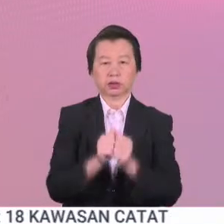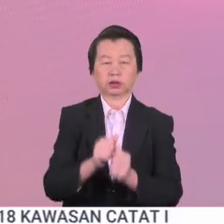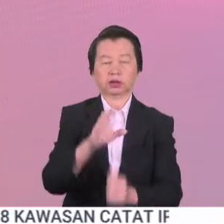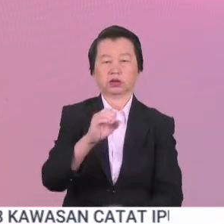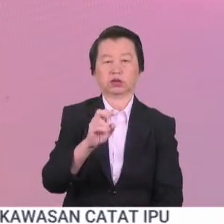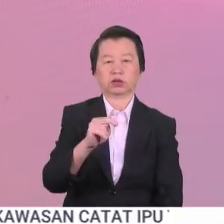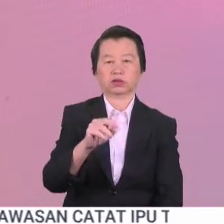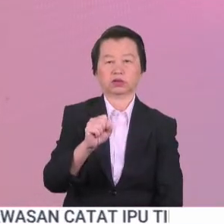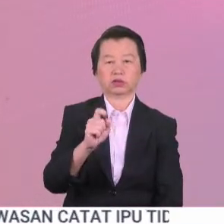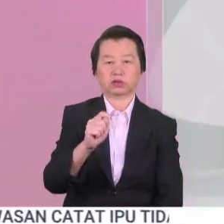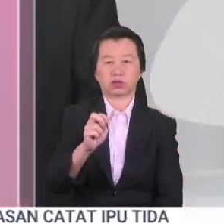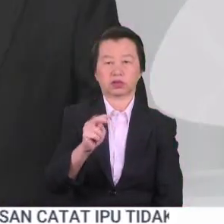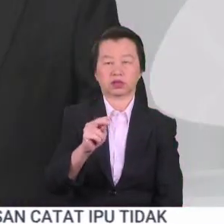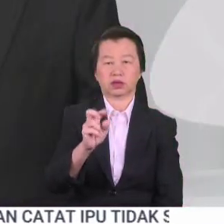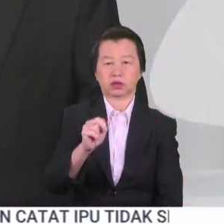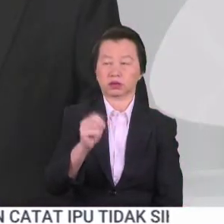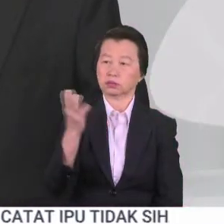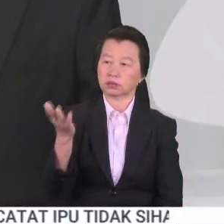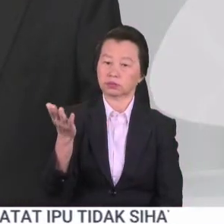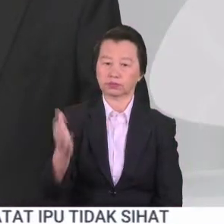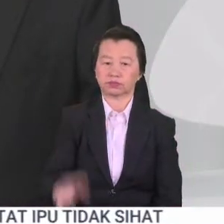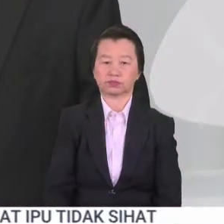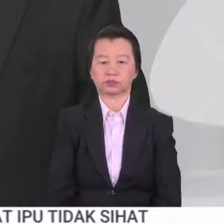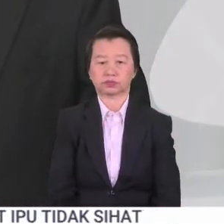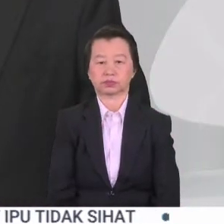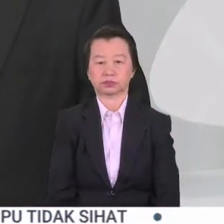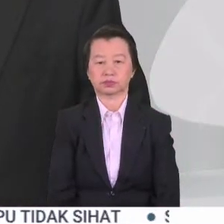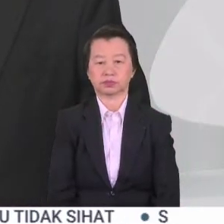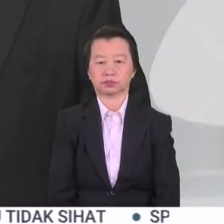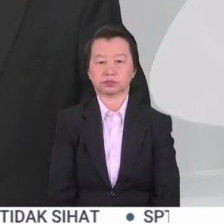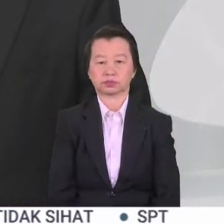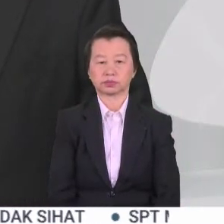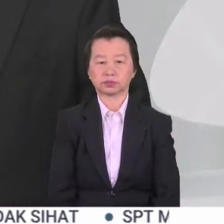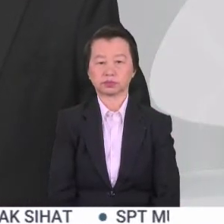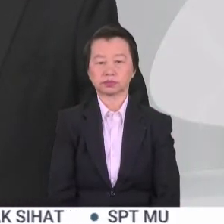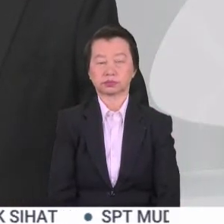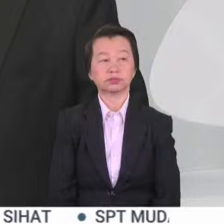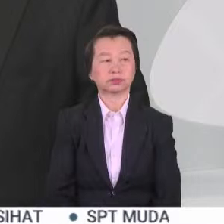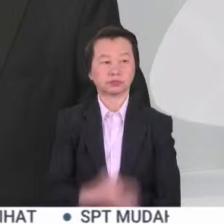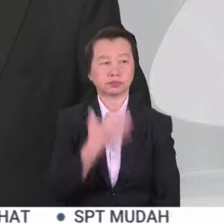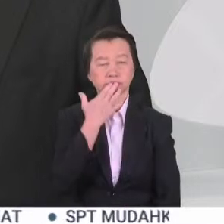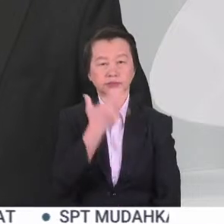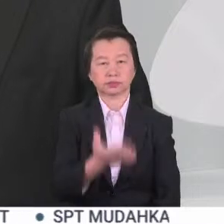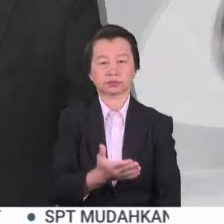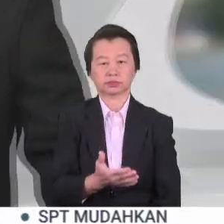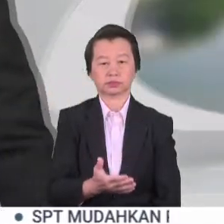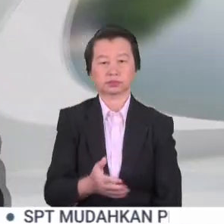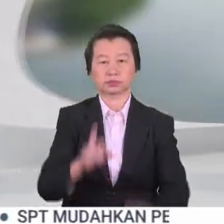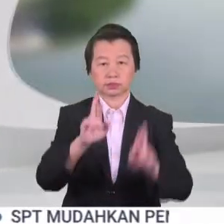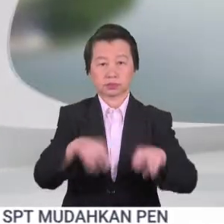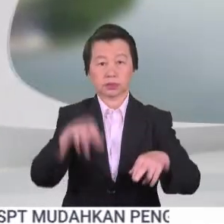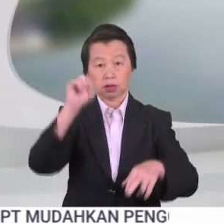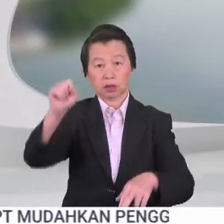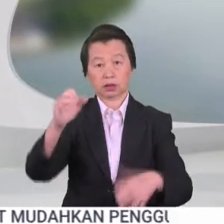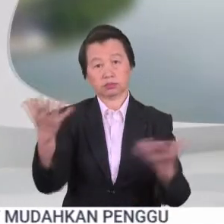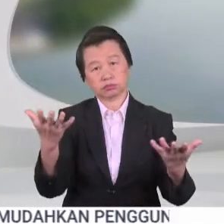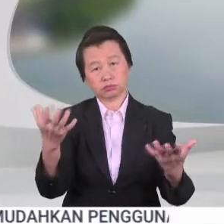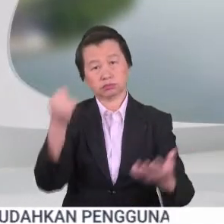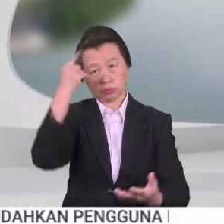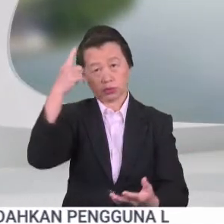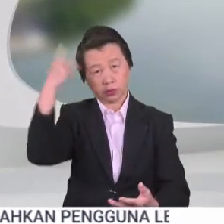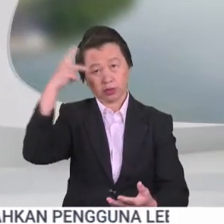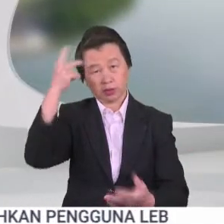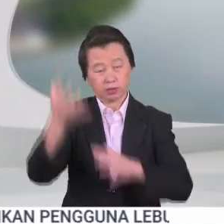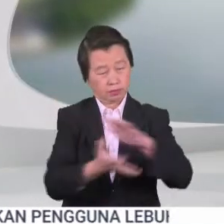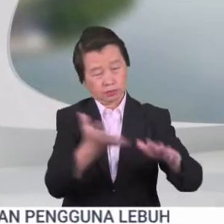kstantin pahlawan konantin silakan baik Nurul rakyat Sabat tanpa mengira fahaman